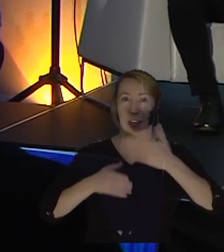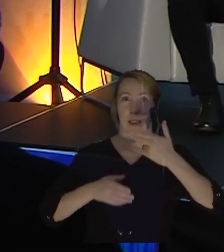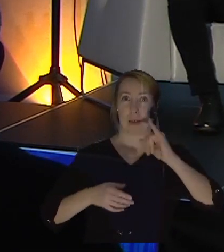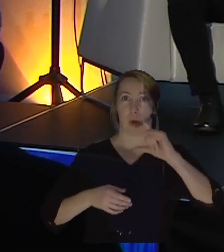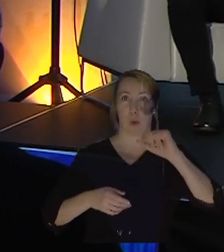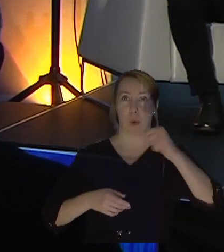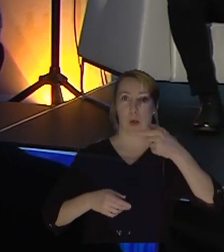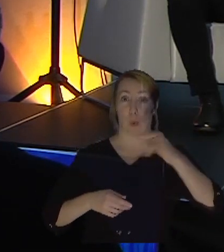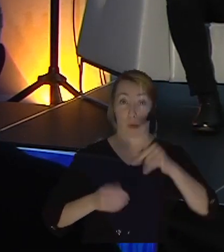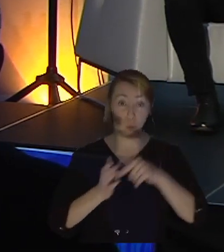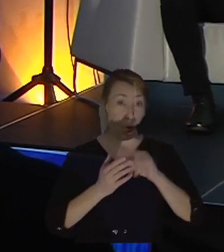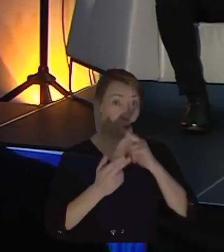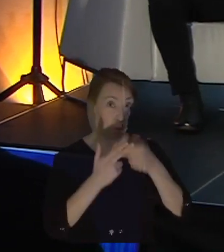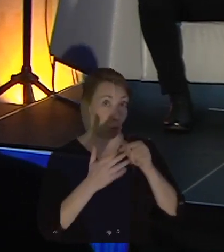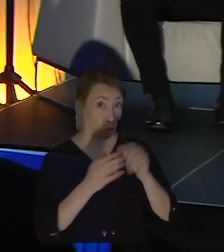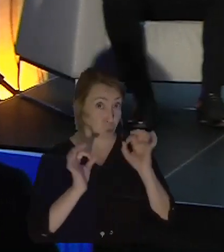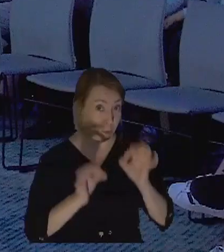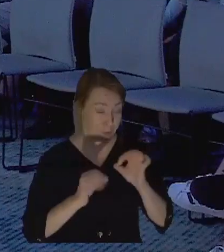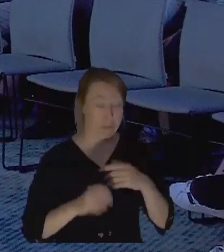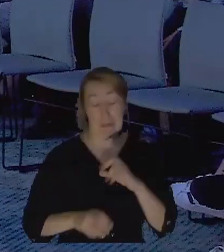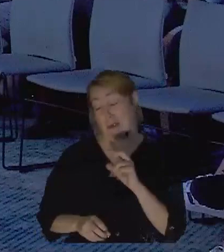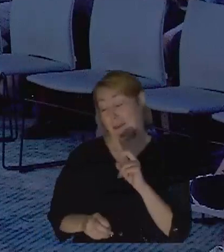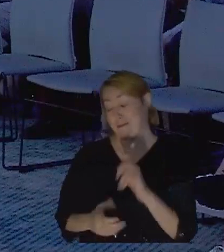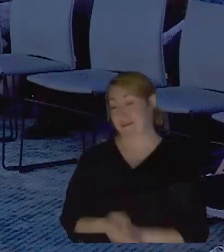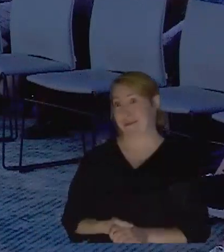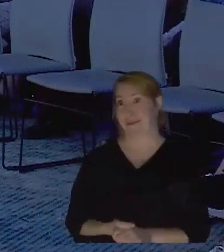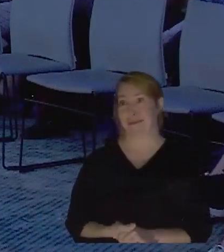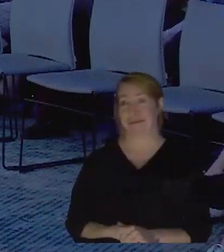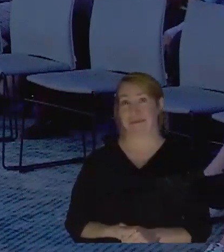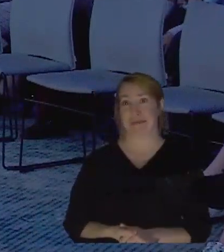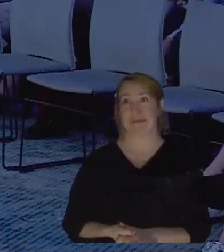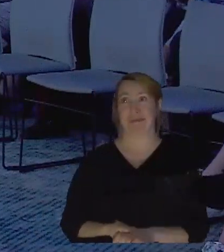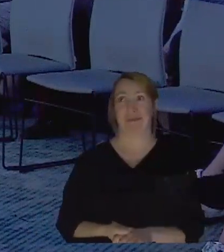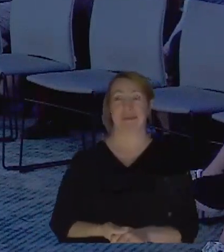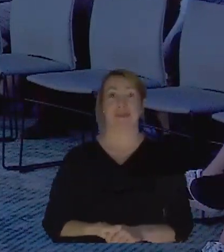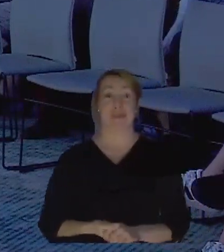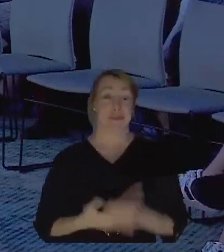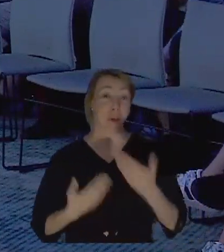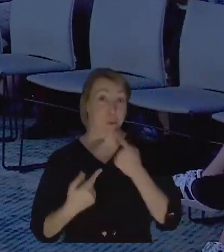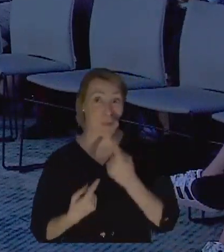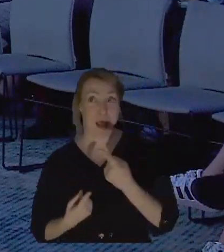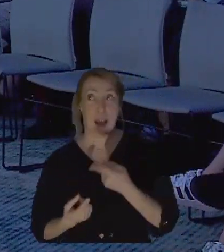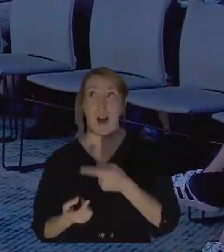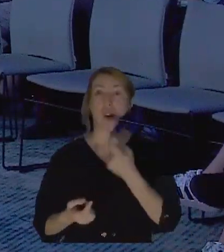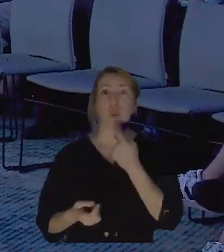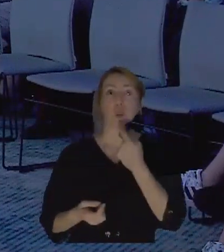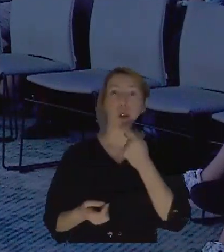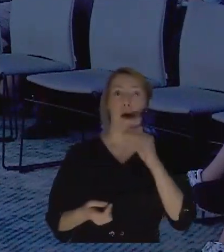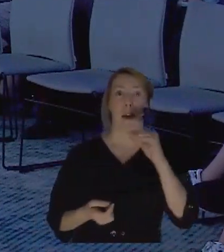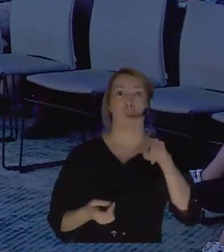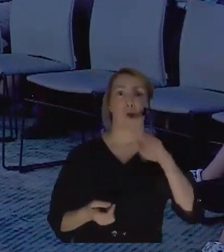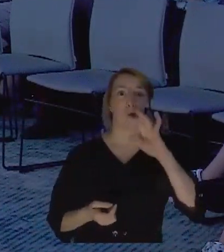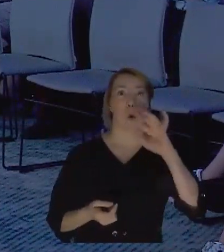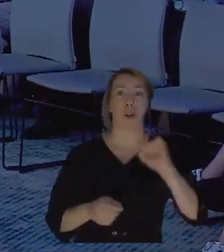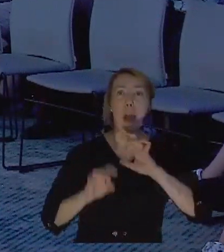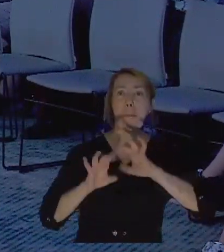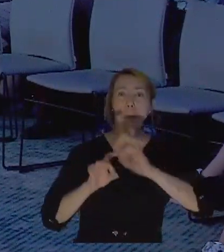pytanie? Tak. Brawo, genialny stratek, mówiłem. No to co to jest ta euforia